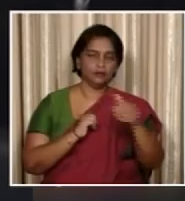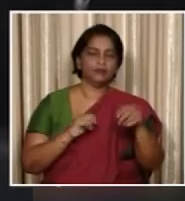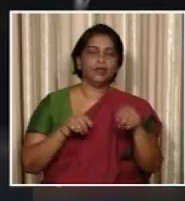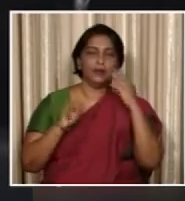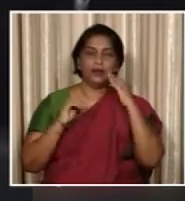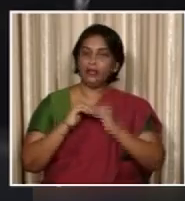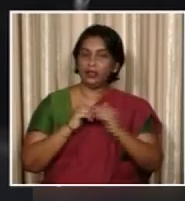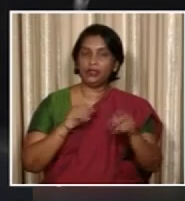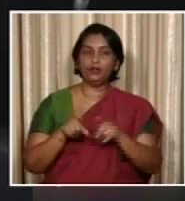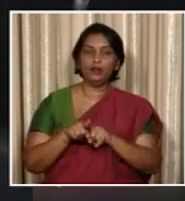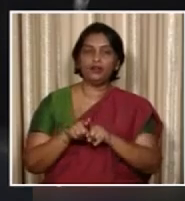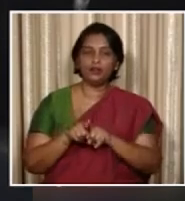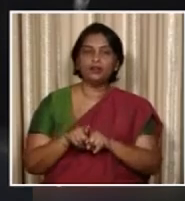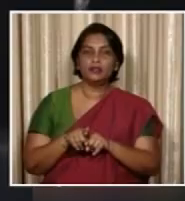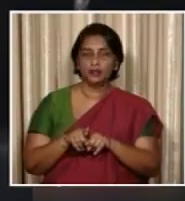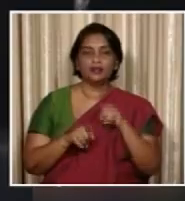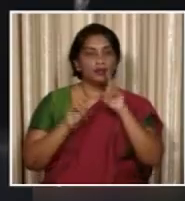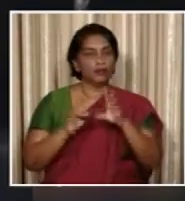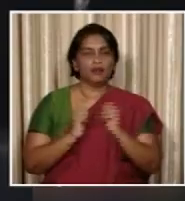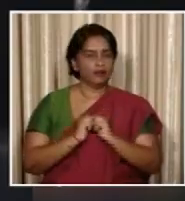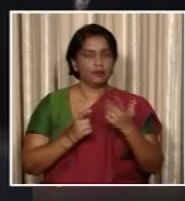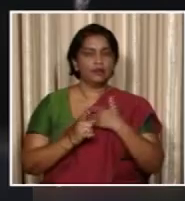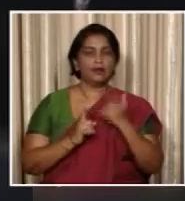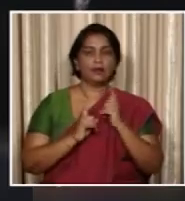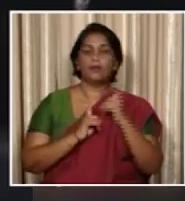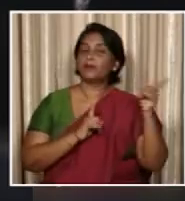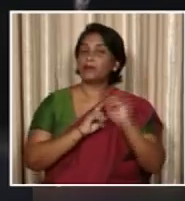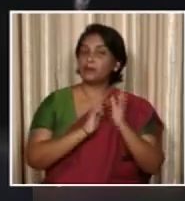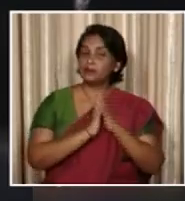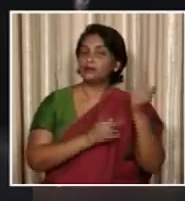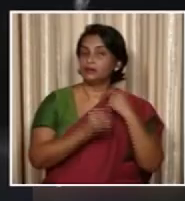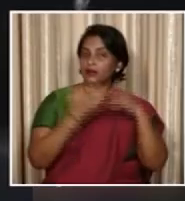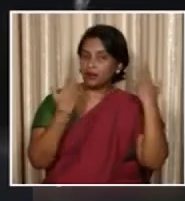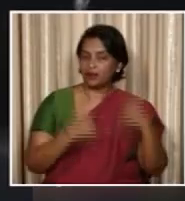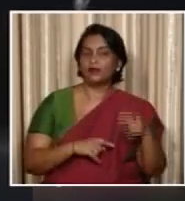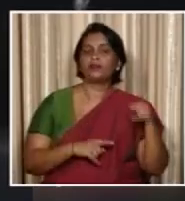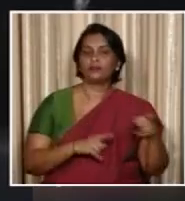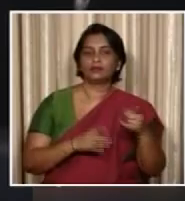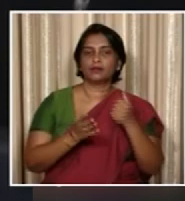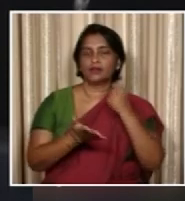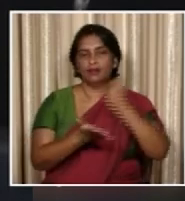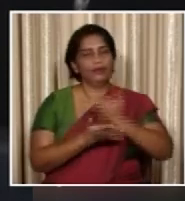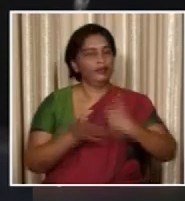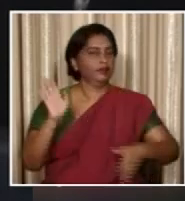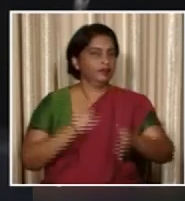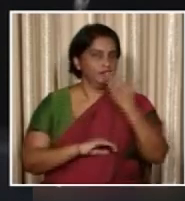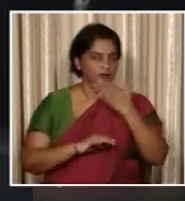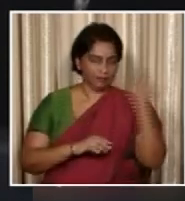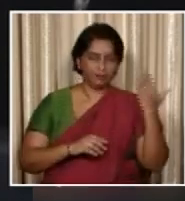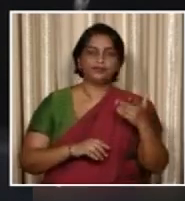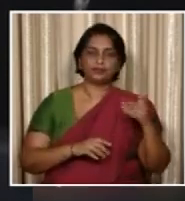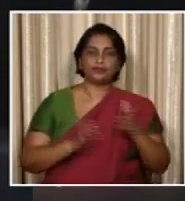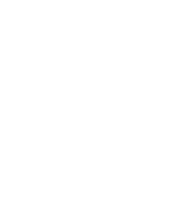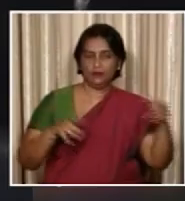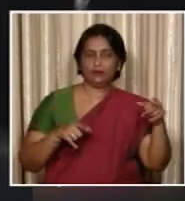චාර්ජ් වීසා සඳහා පොලිමේ ඉන්න අවශ්‍ය නෑ. ඉමිග්‍රේෂන් එකේ ඒක චෙක් කරගත්ත ගමන් චොප් කරලා යන්න පුළුවන්. ඉතින් ඒකේ කවුන්ටර් ගන්න